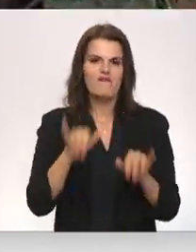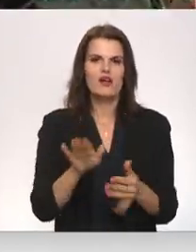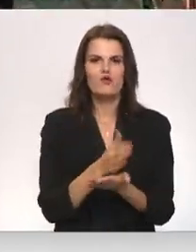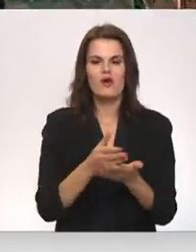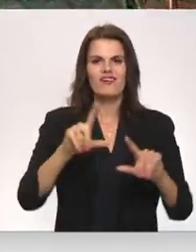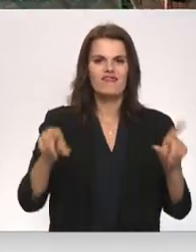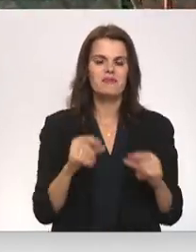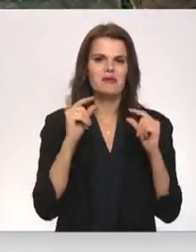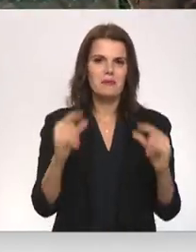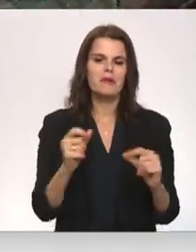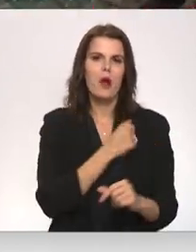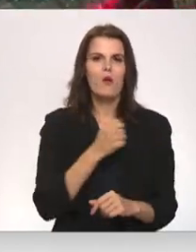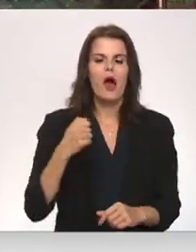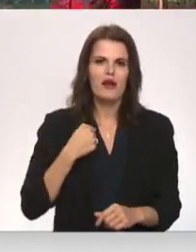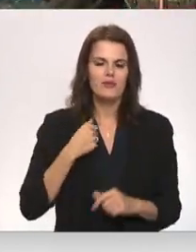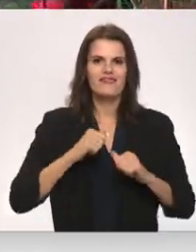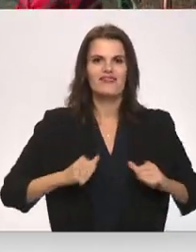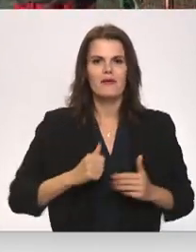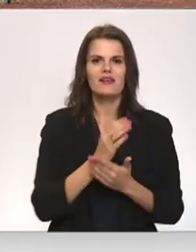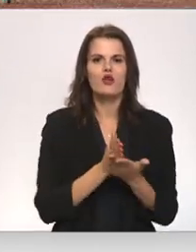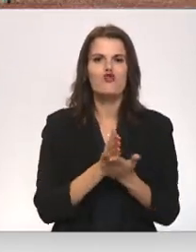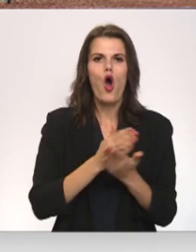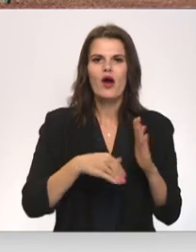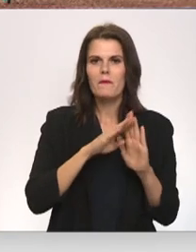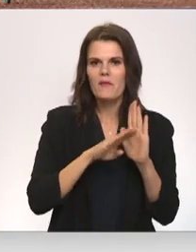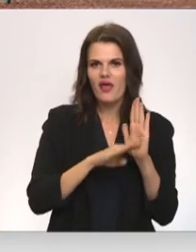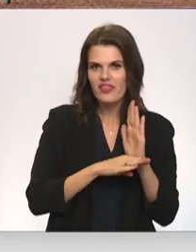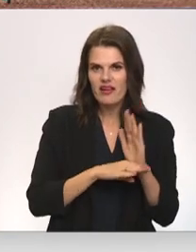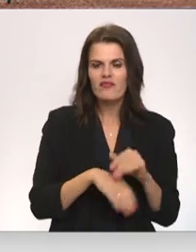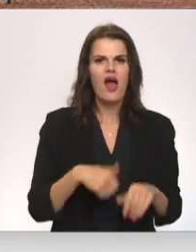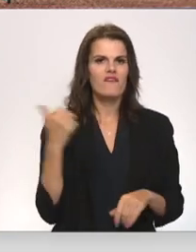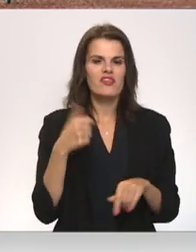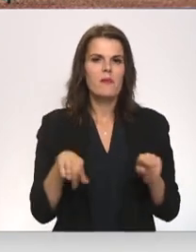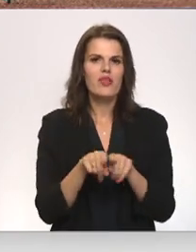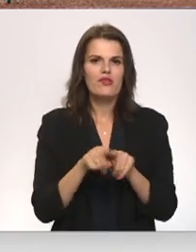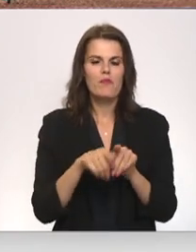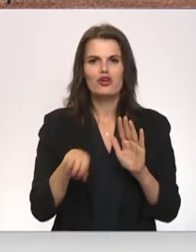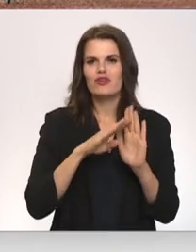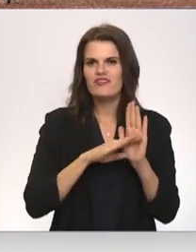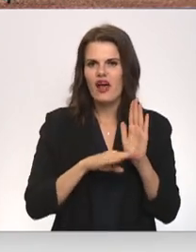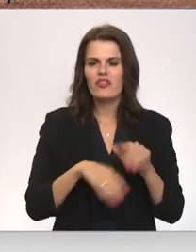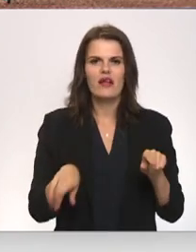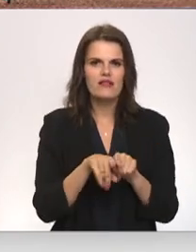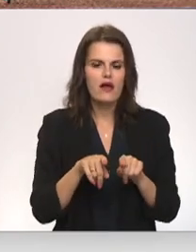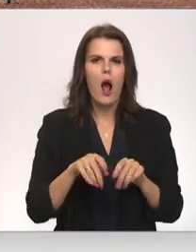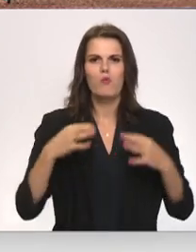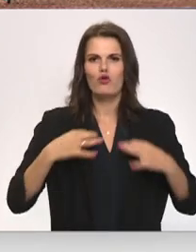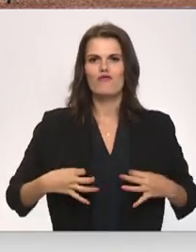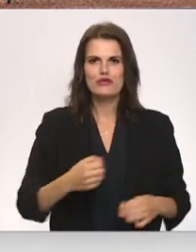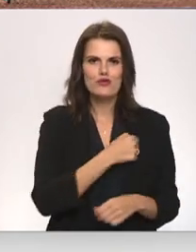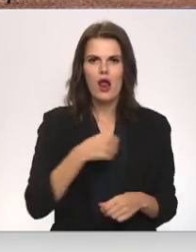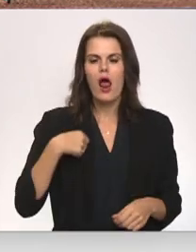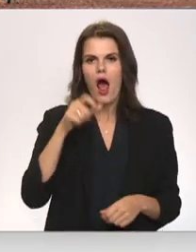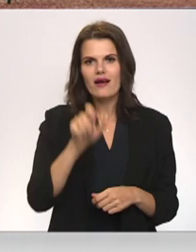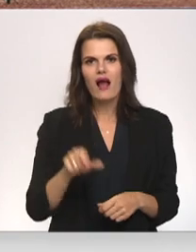vismaz minimālos bruņoto spēku dienesta normatīvus. Viņam būs tieši tāda paša standarta kā profesionāla dienesta karavīriem, kur